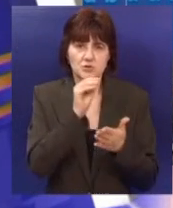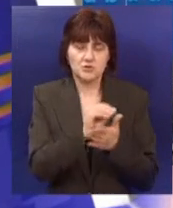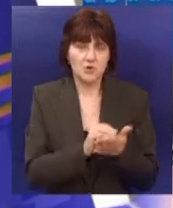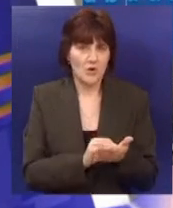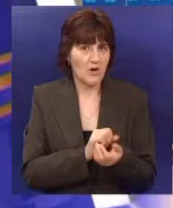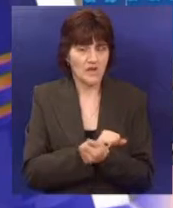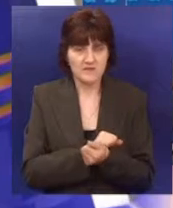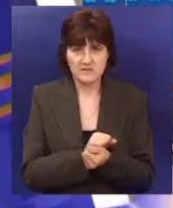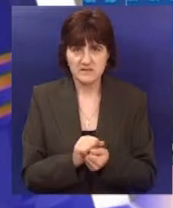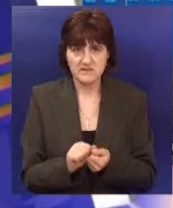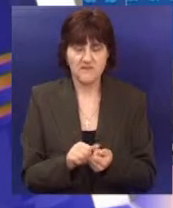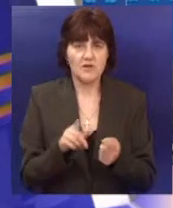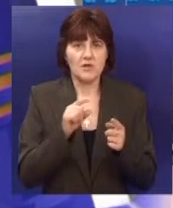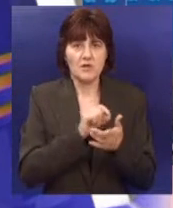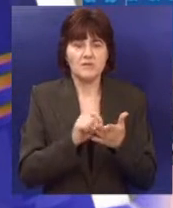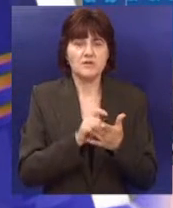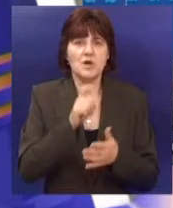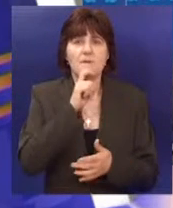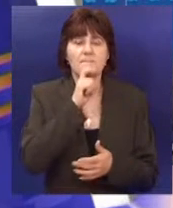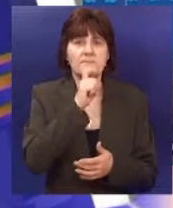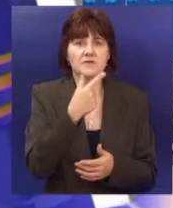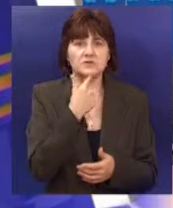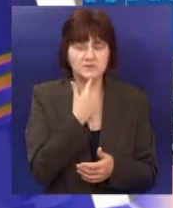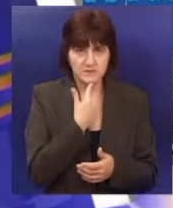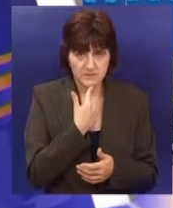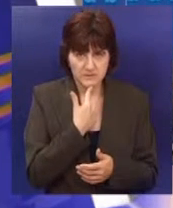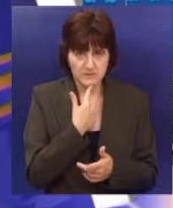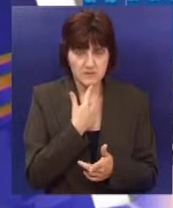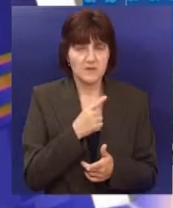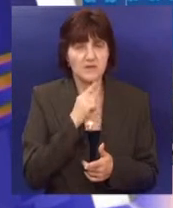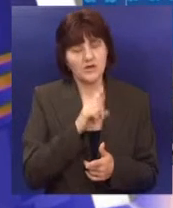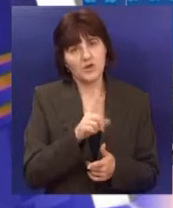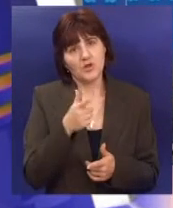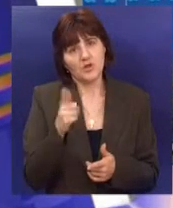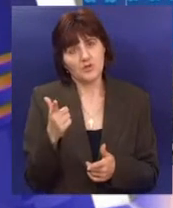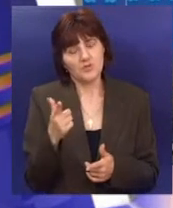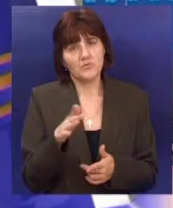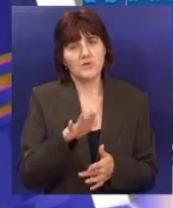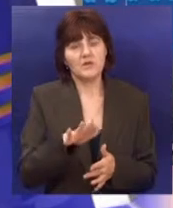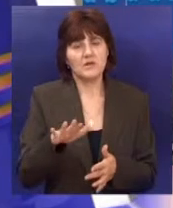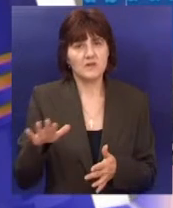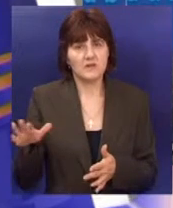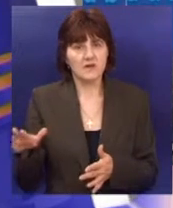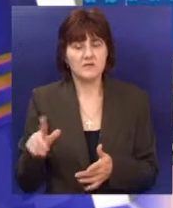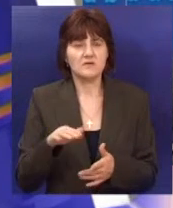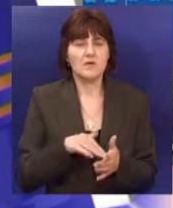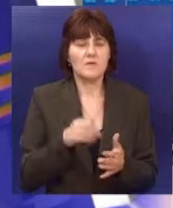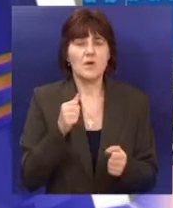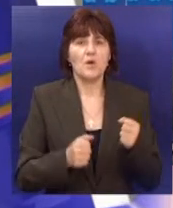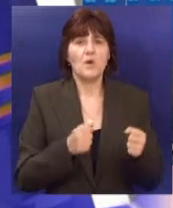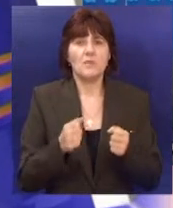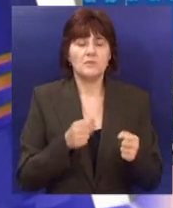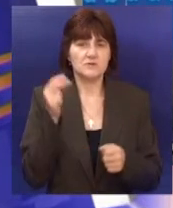školske programe svih naših škola uđe mađarski jezik kao jezik društvene sredine, a sa druge strane da